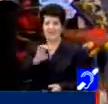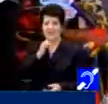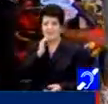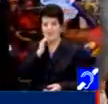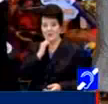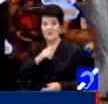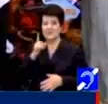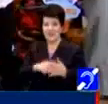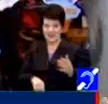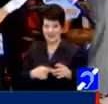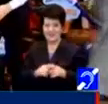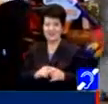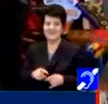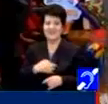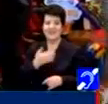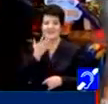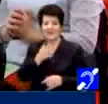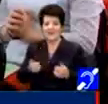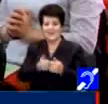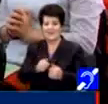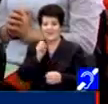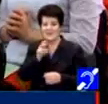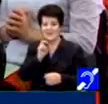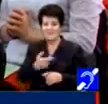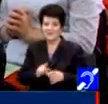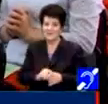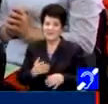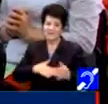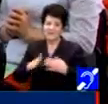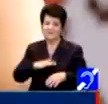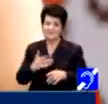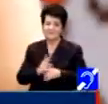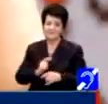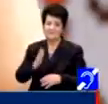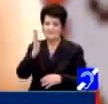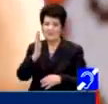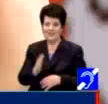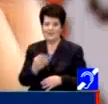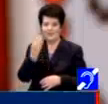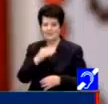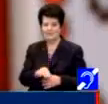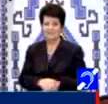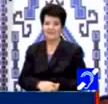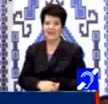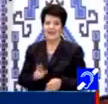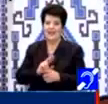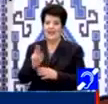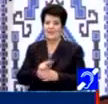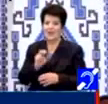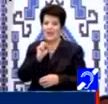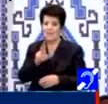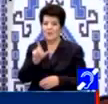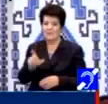Bunicuțele au recunoscut că au trăit clipe de neuitat alături de nepoței, cărora le cultivă de mici valori pentru un viitor luminos. Educ